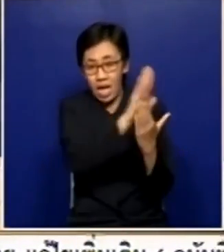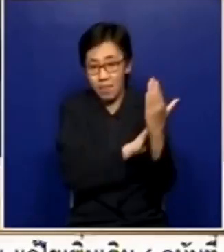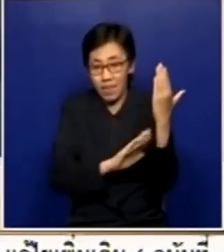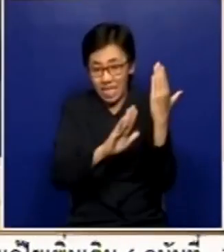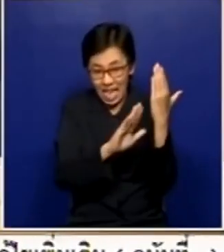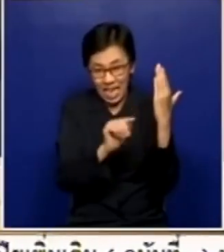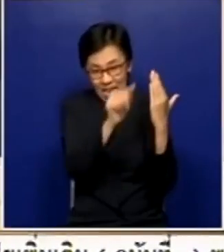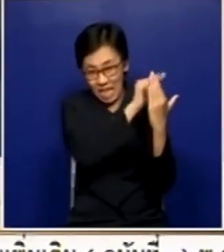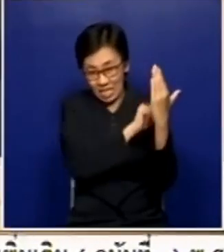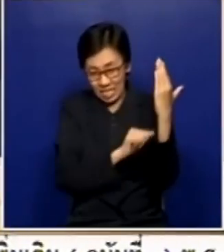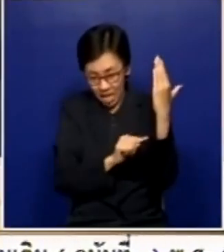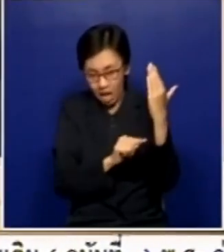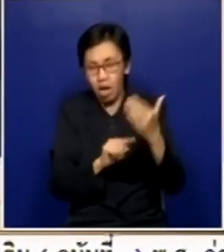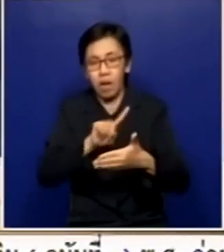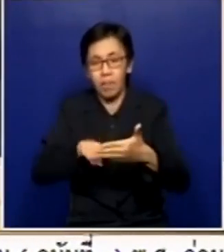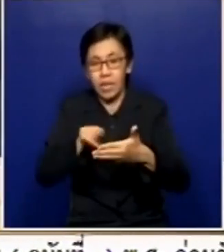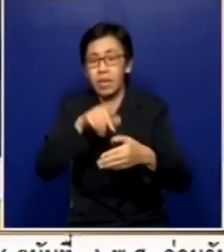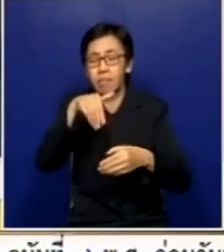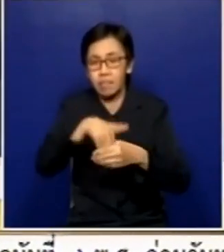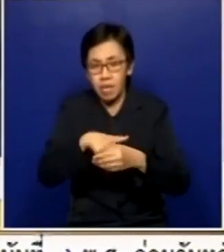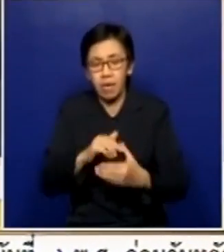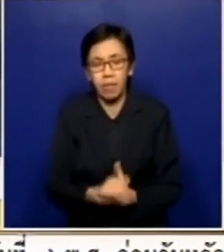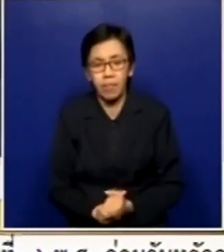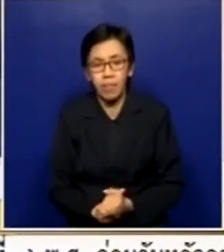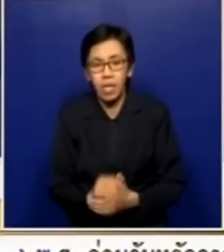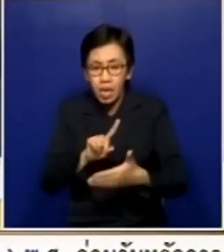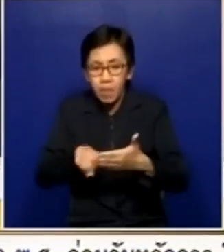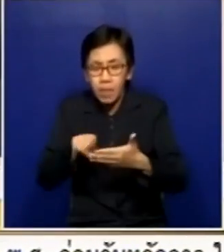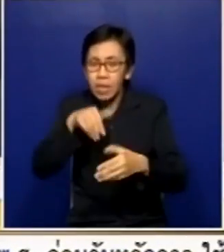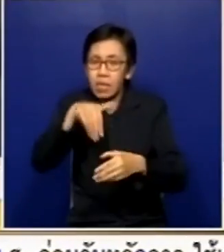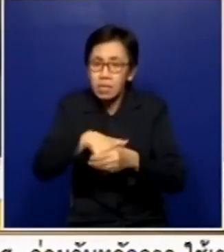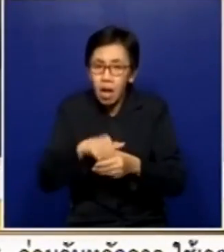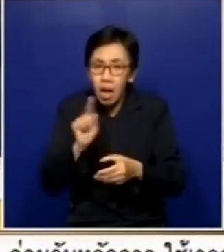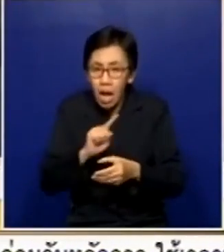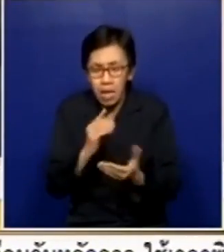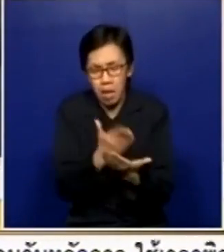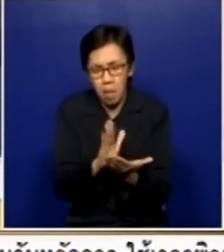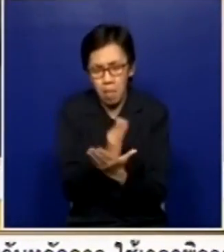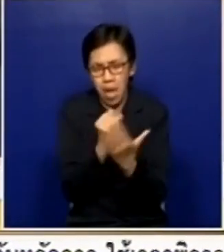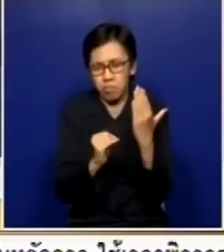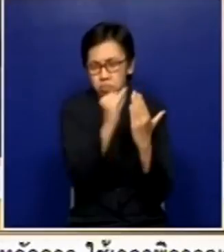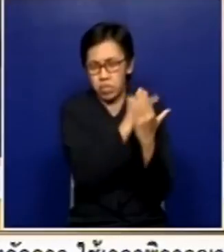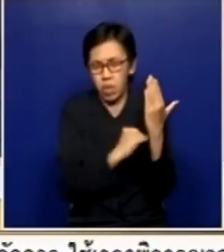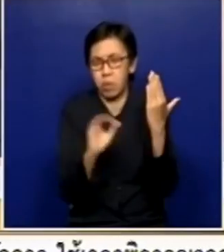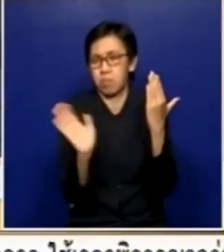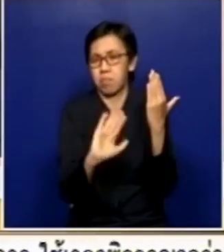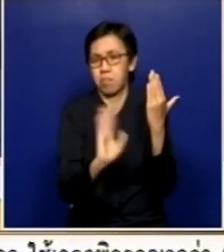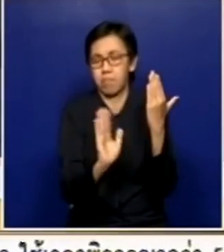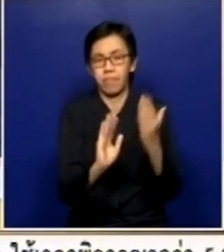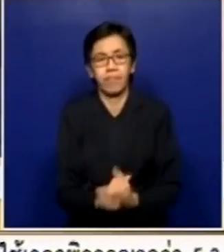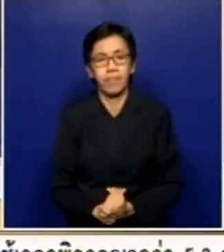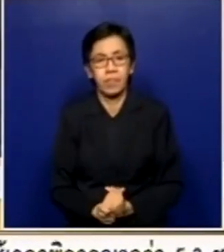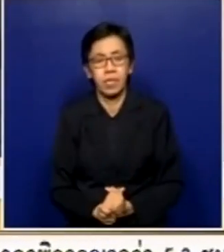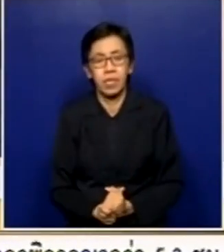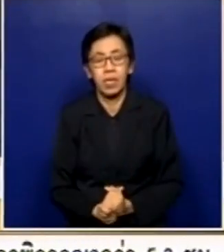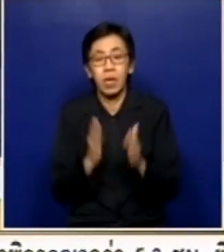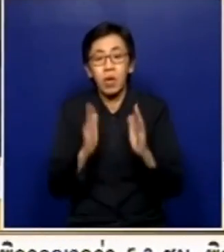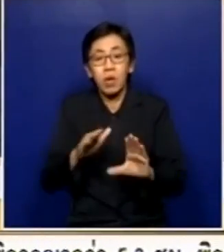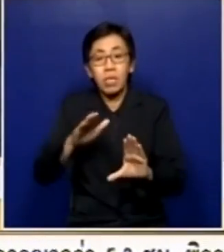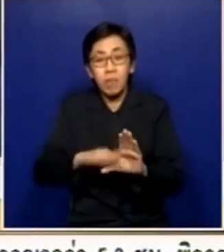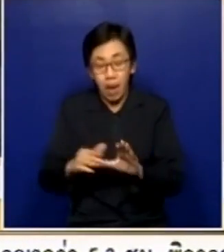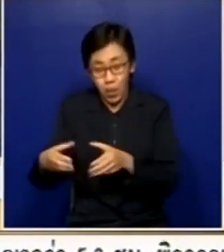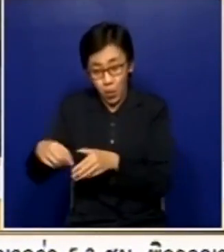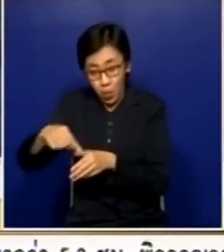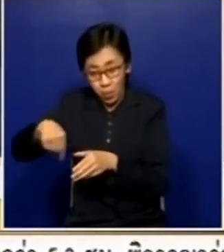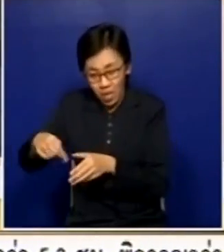นะครับเราเสนอนอกจากจะใช้ประเทศไทยเขตเลือกตั้งไม่ต้องแบ่งจังหวัดแล้วยังเสนอให้ผู้สมัครสมัครเป็นกลุ่ม